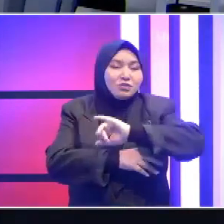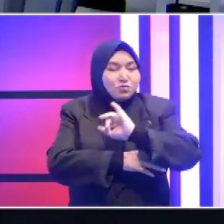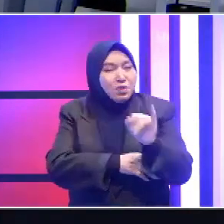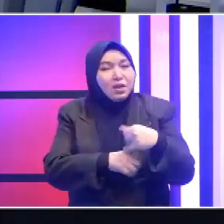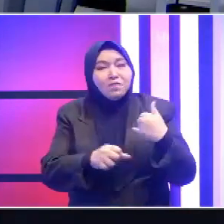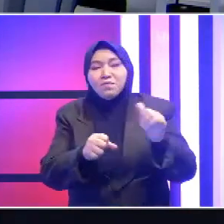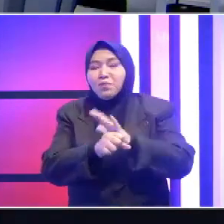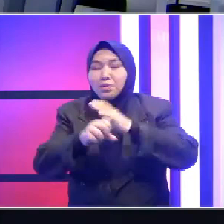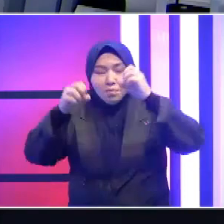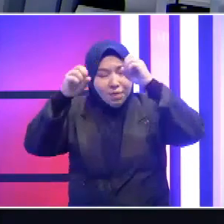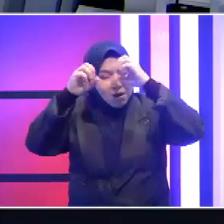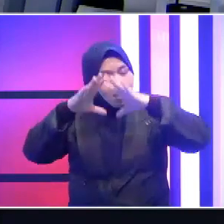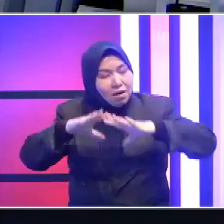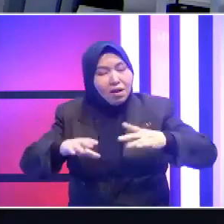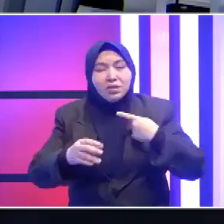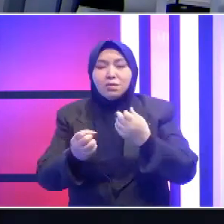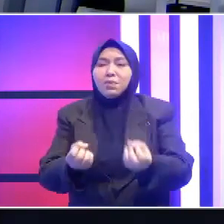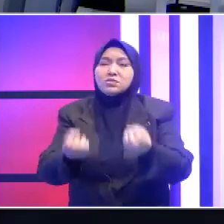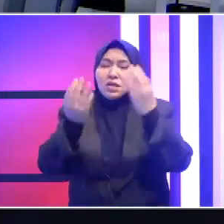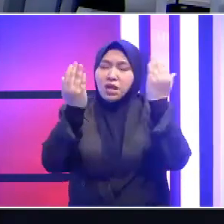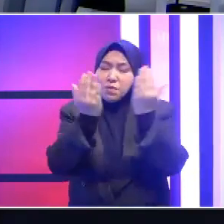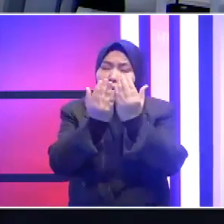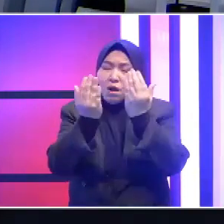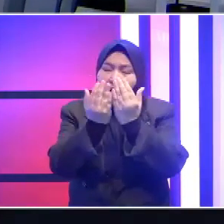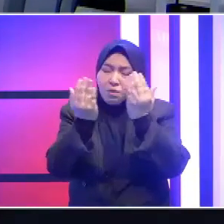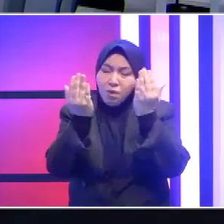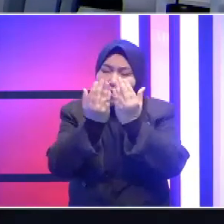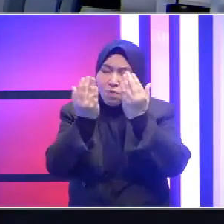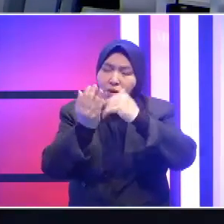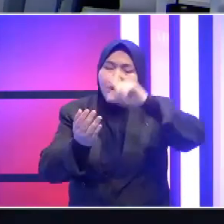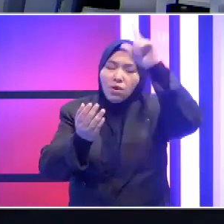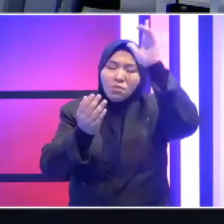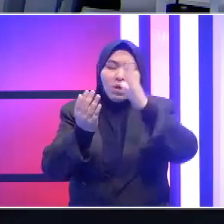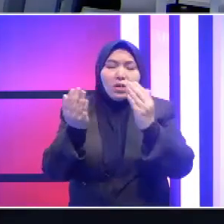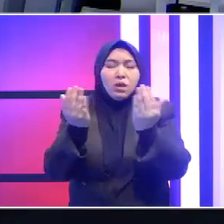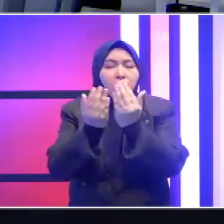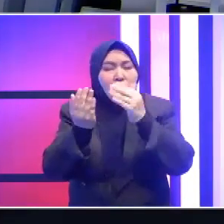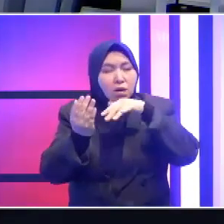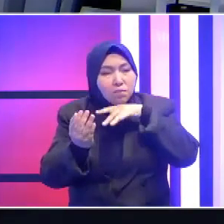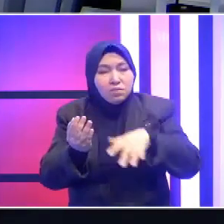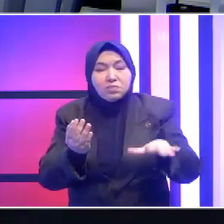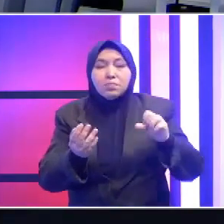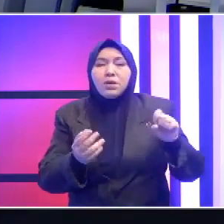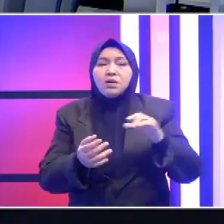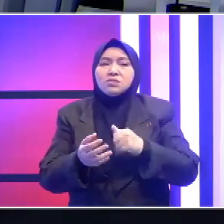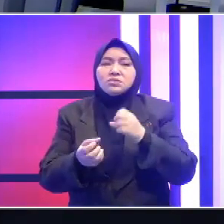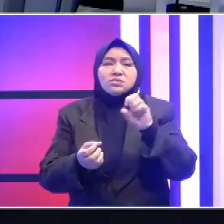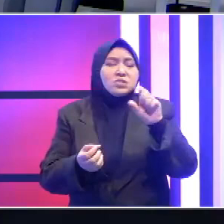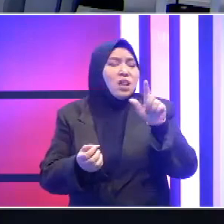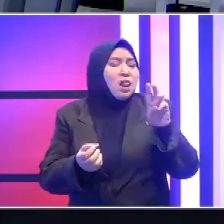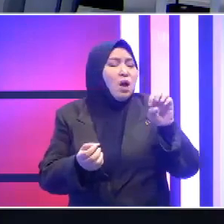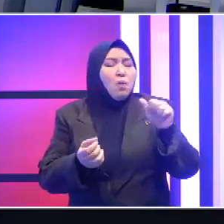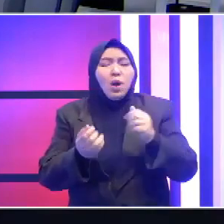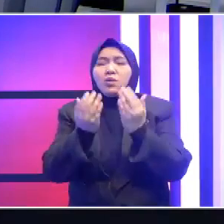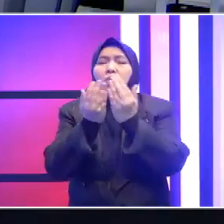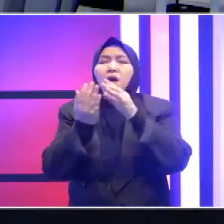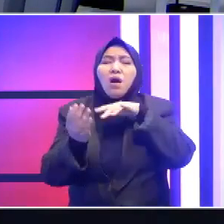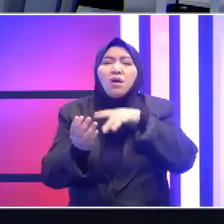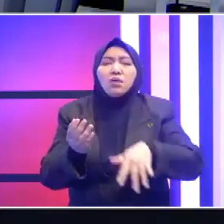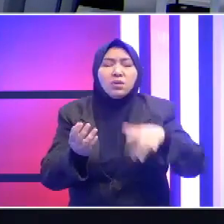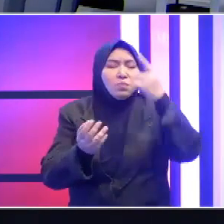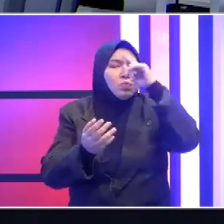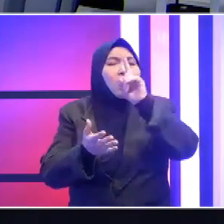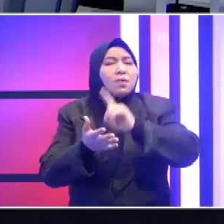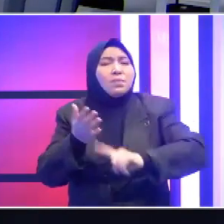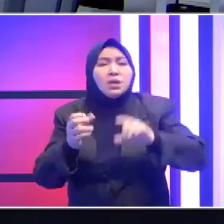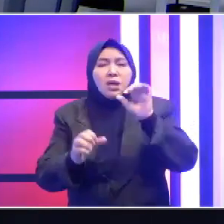kita banyak lain untuk dan Shalawat kepada Nabi agar ada orang tanya saatnya Selain itu apel sebenarnya kalau